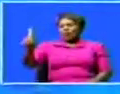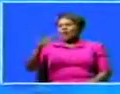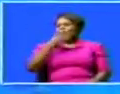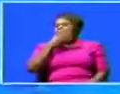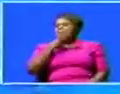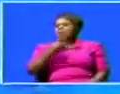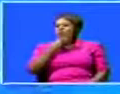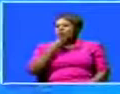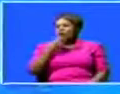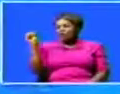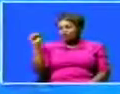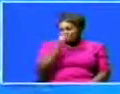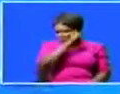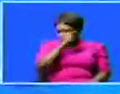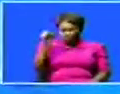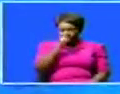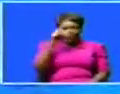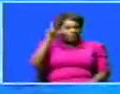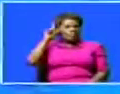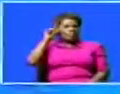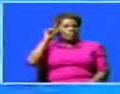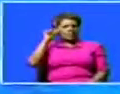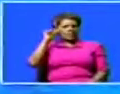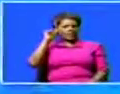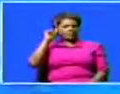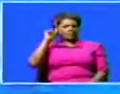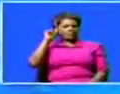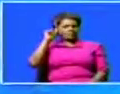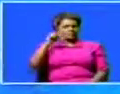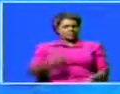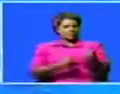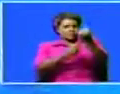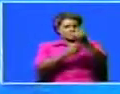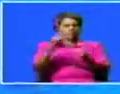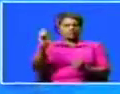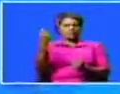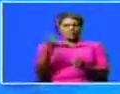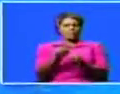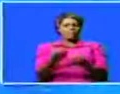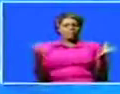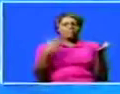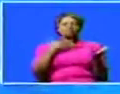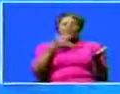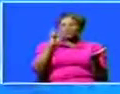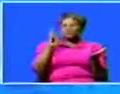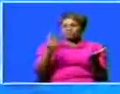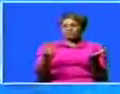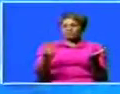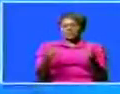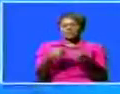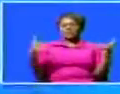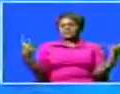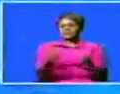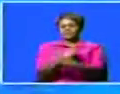wa kurandaranda mjini Mombasa yaonekana kupigia upatu Kenya ambao wengi wanataka kuona licha ya tofauti